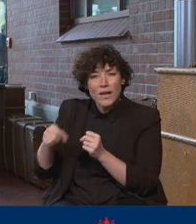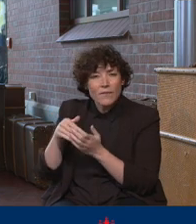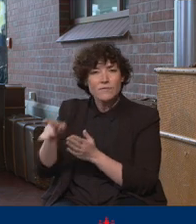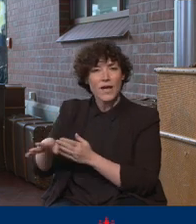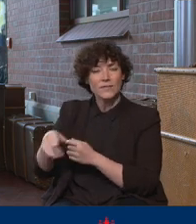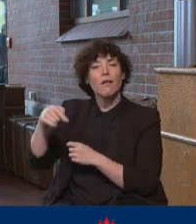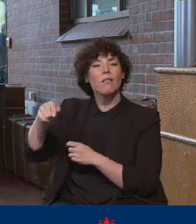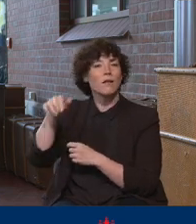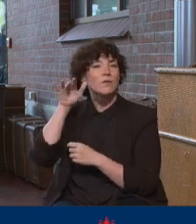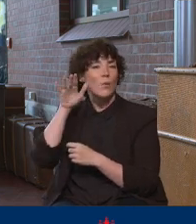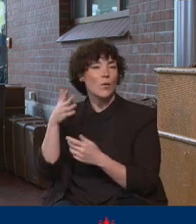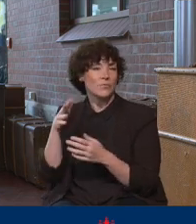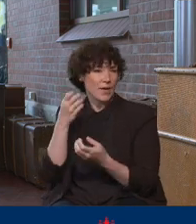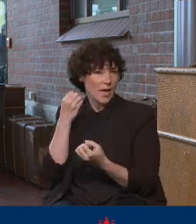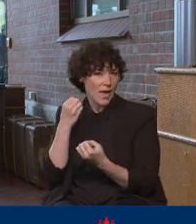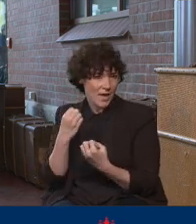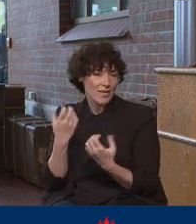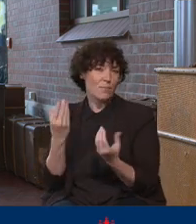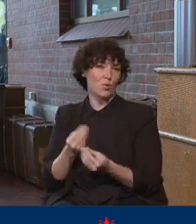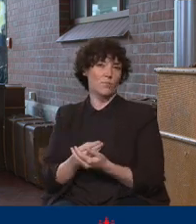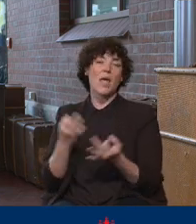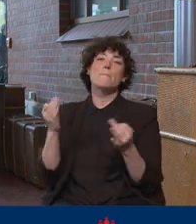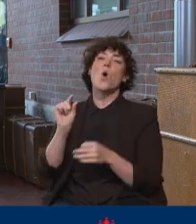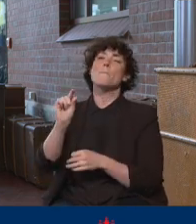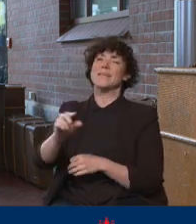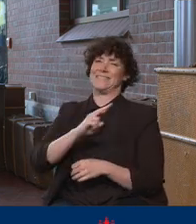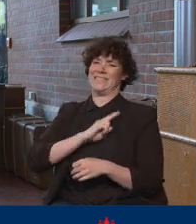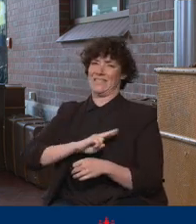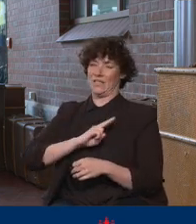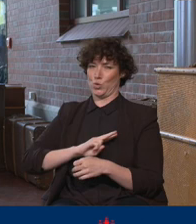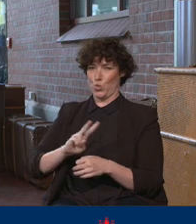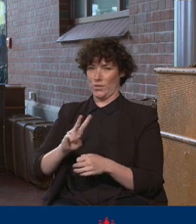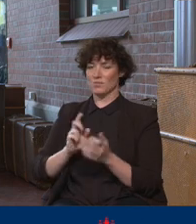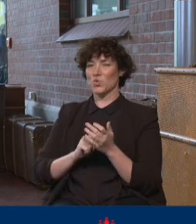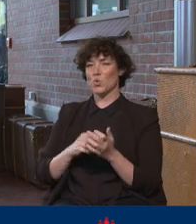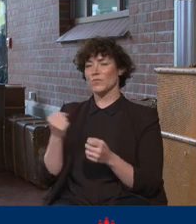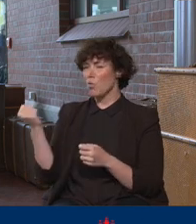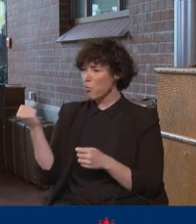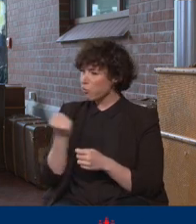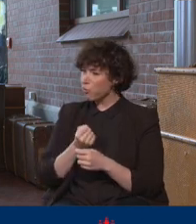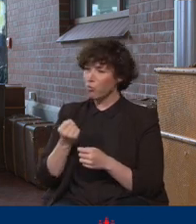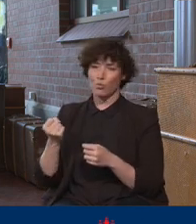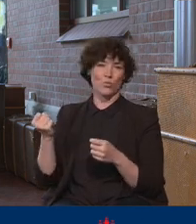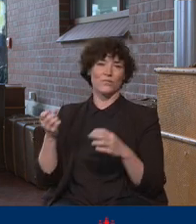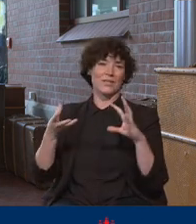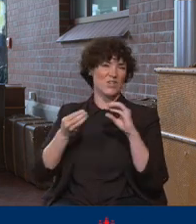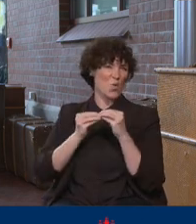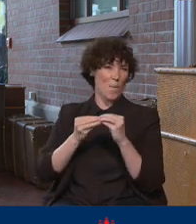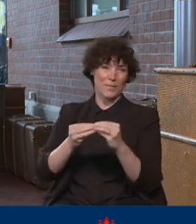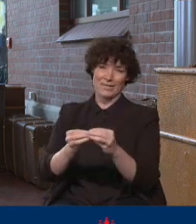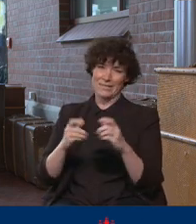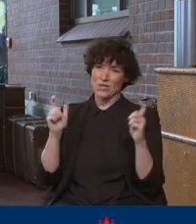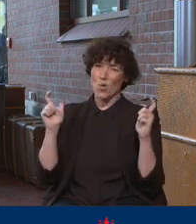brauchen ein bisschen geduld weil das so unglaublich komplex und kompliziert ist und man das jetzt nicht in zehn minuten